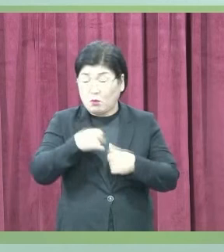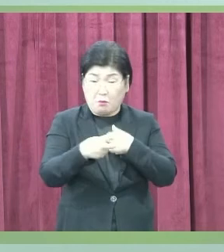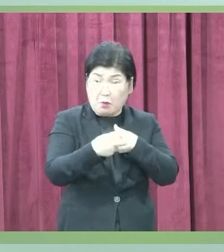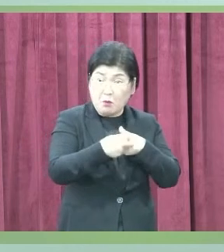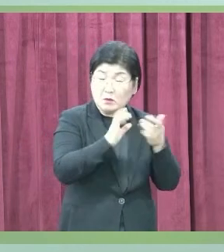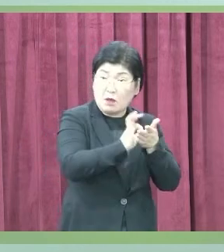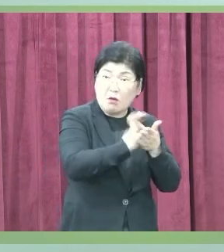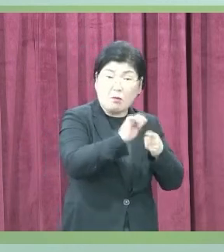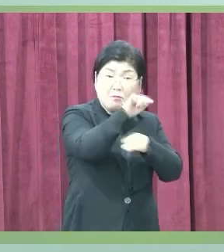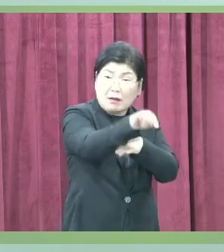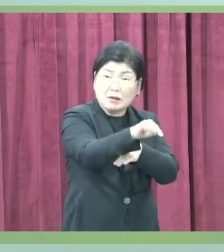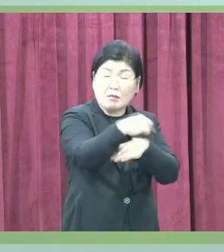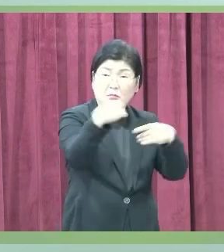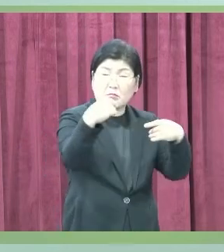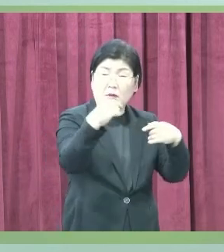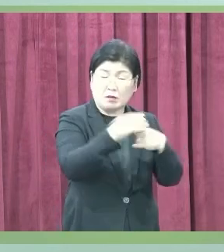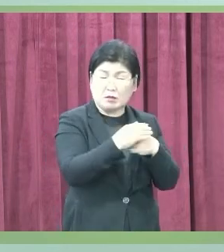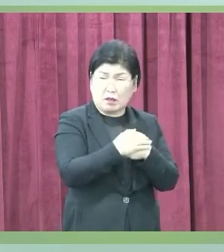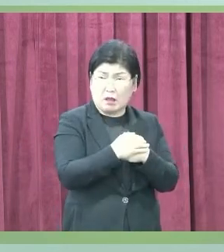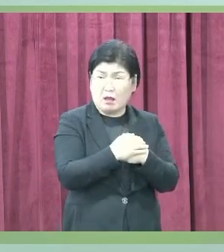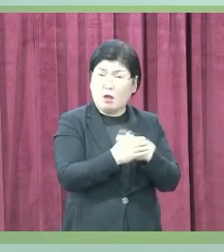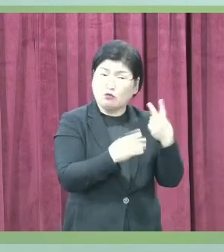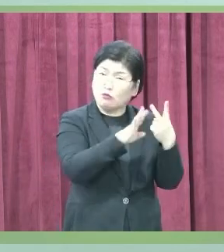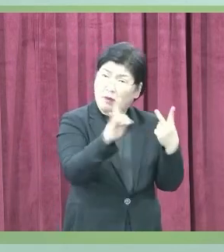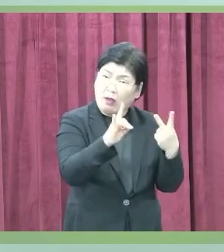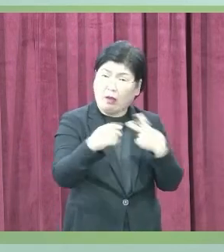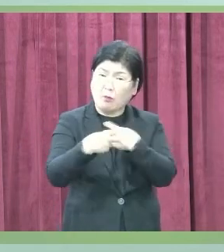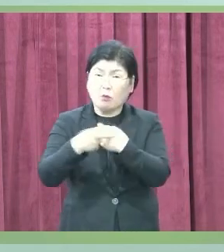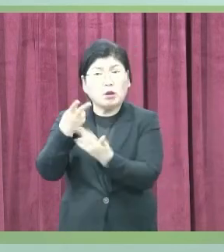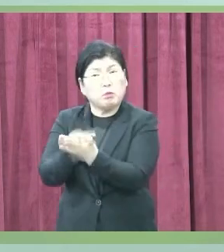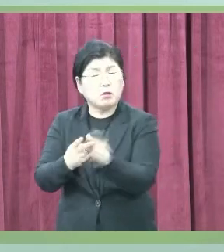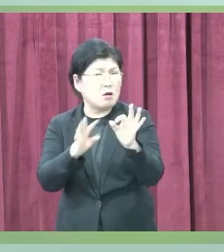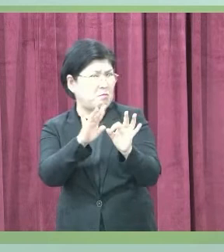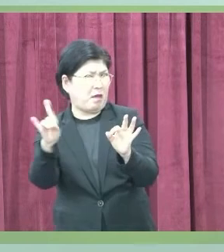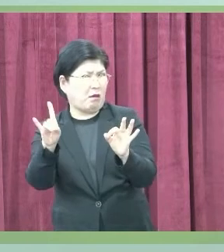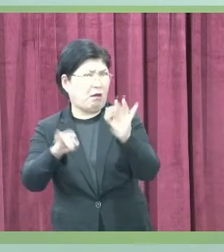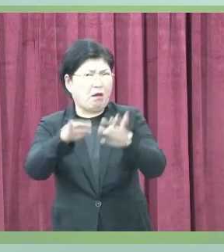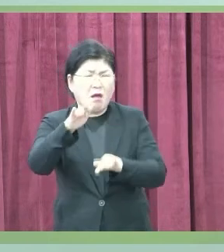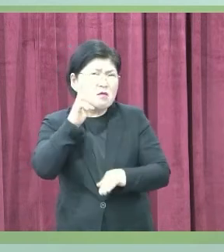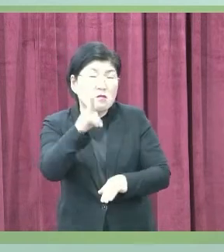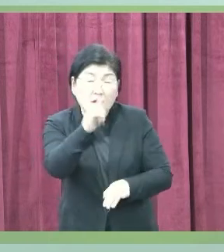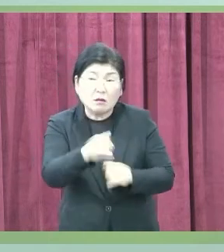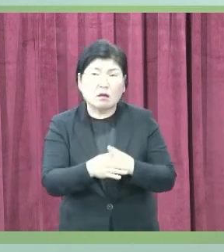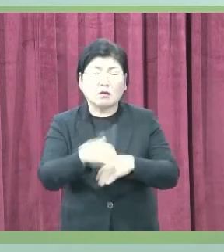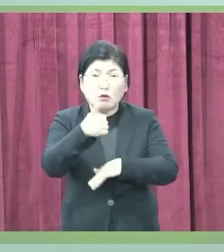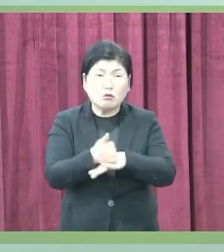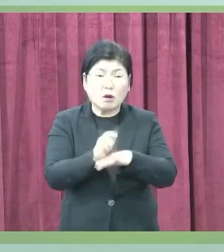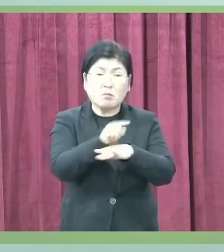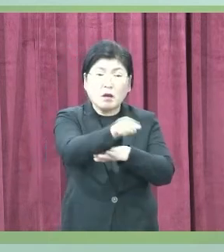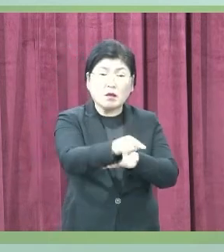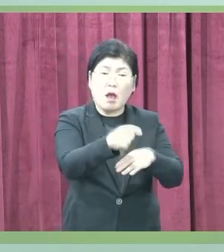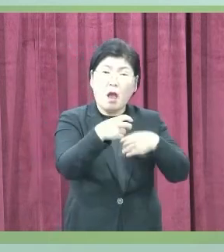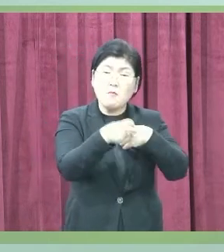2배 정도 차이 나는데 입원은 10배 차이가 나잖아요. 그 부분은 진짜 외래를 가야 되는데 못 가서